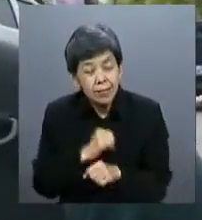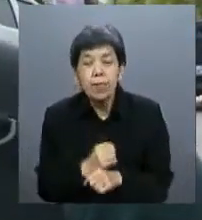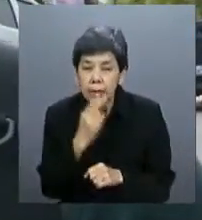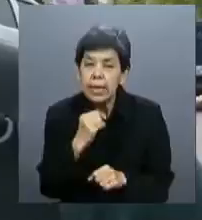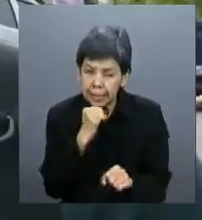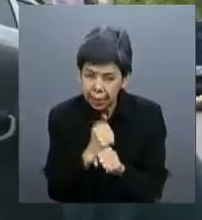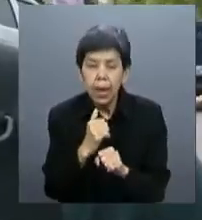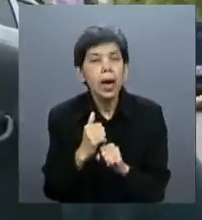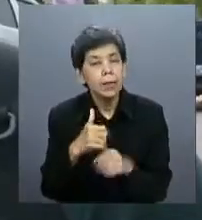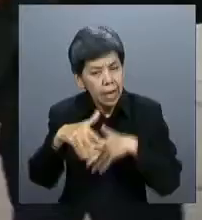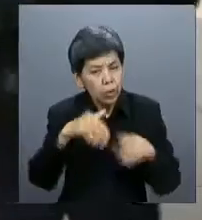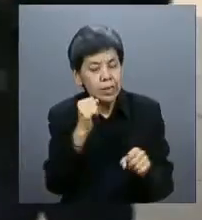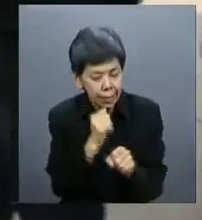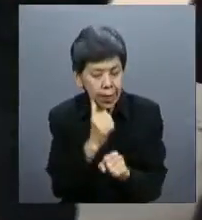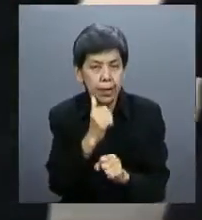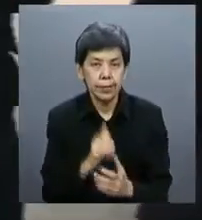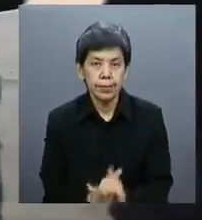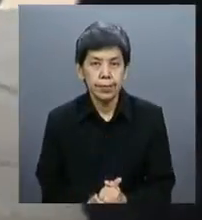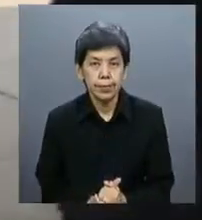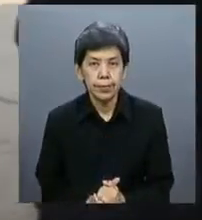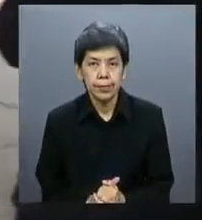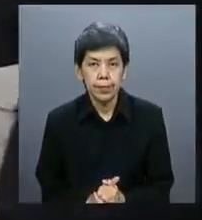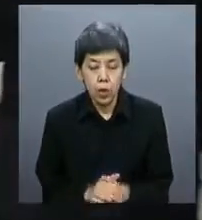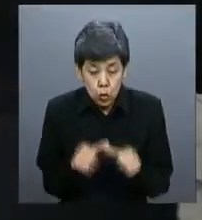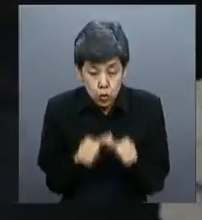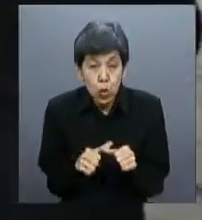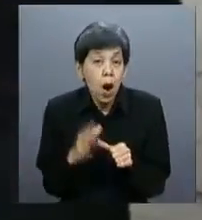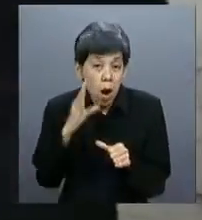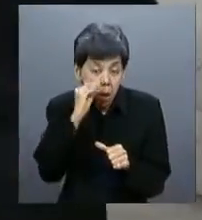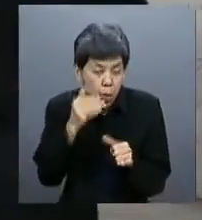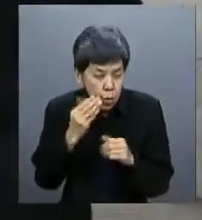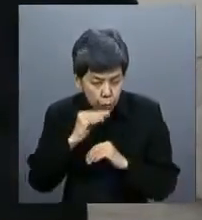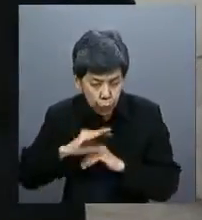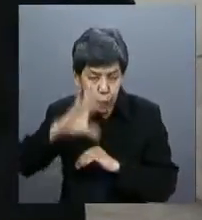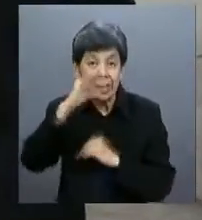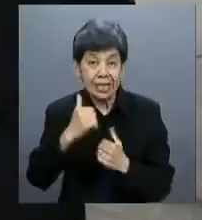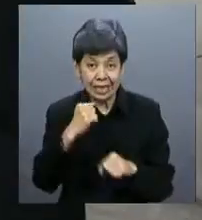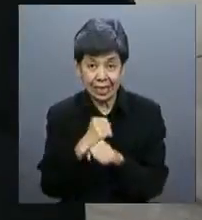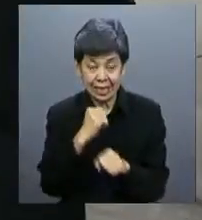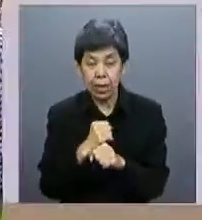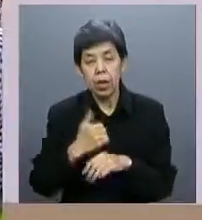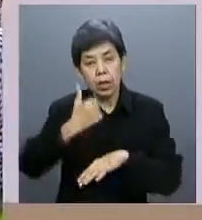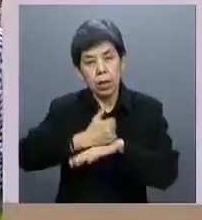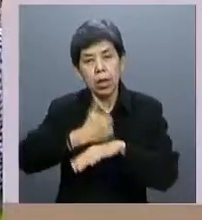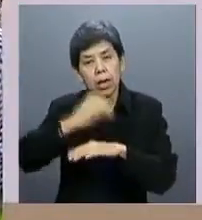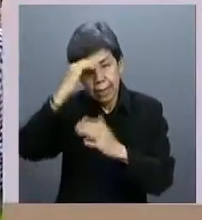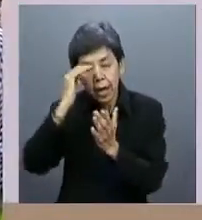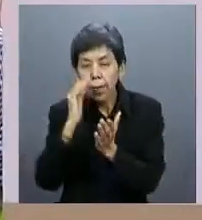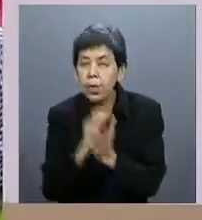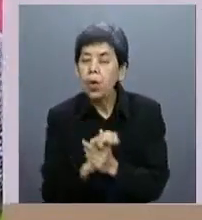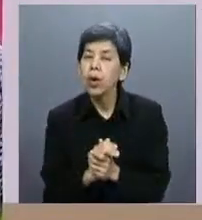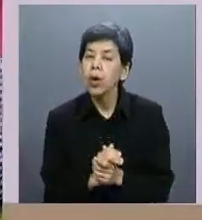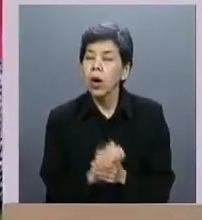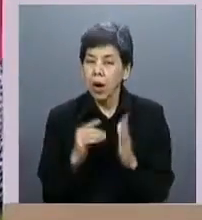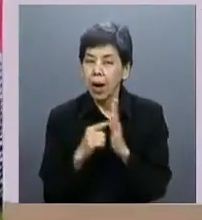สามารถที่จะทำได้โดยชอบธรรม การปักหลักชุมนุมตั้งแต่เมื่อคืนจนถึงขณะนี้ทำให้ผู้กำกับการสถานีตำรวจภูธรวังส